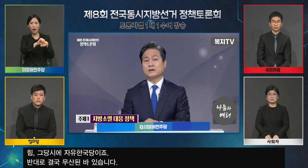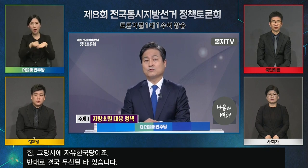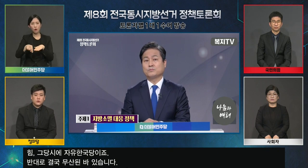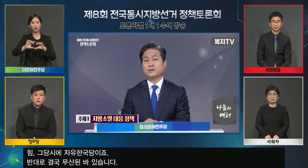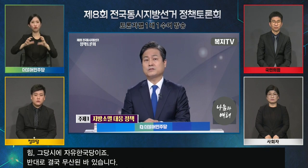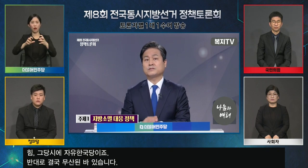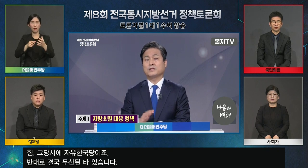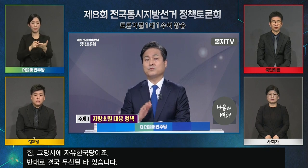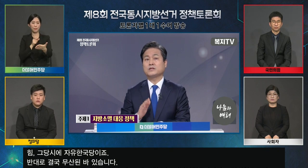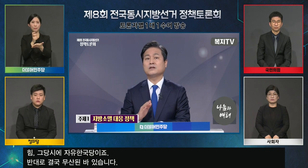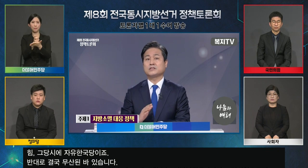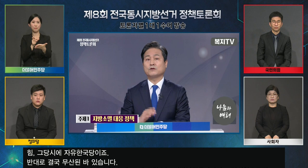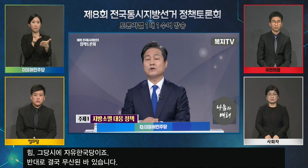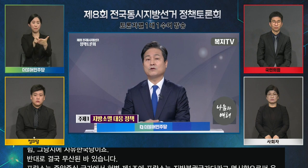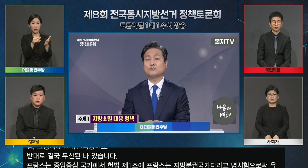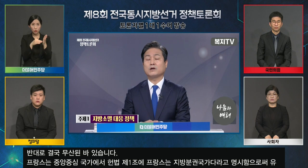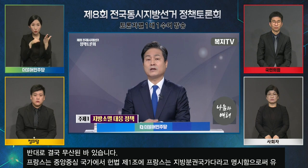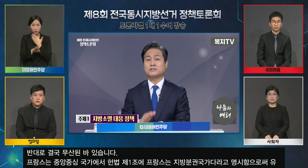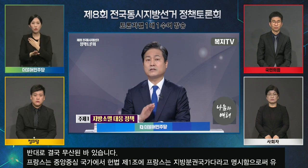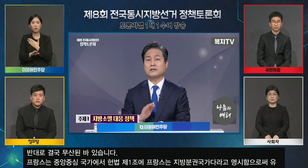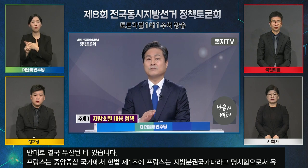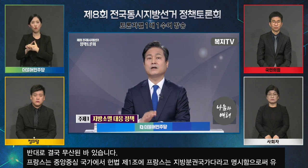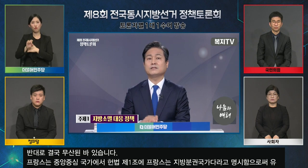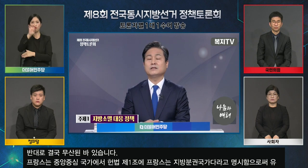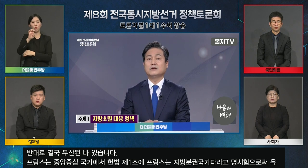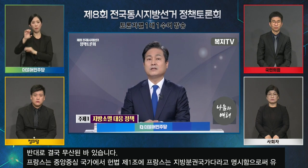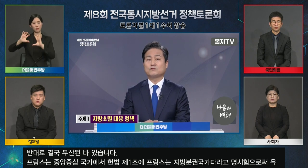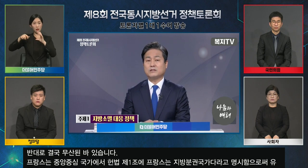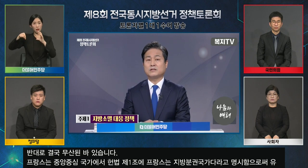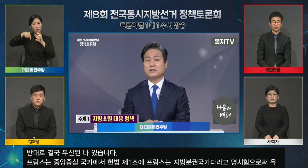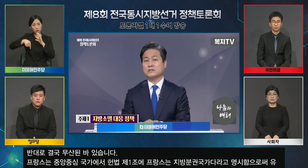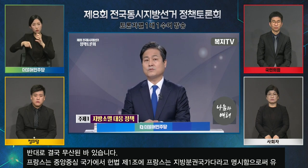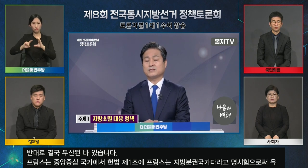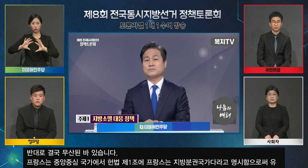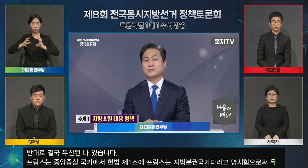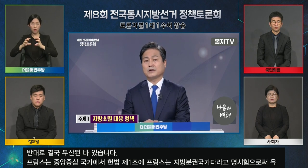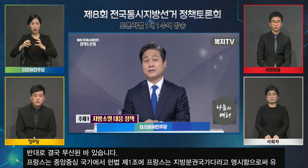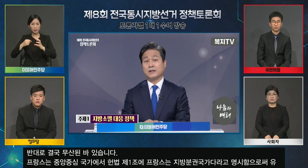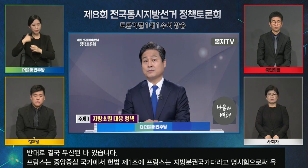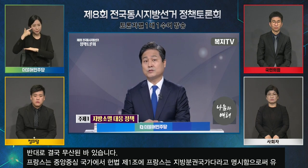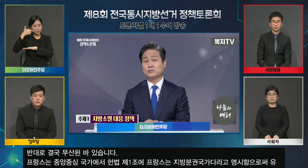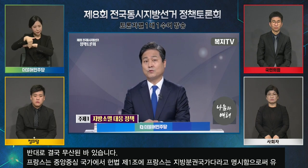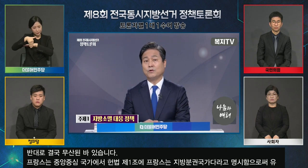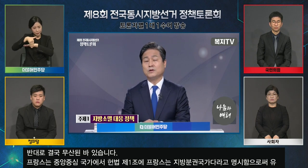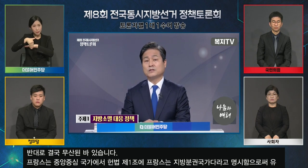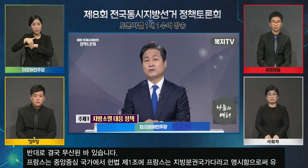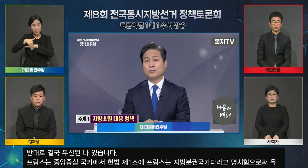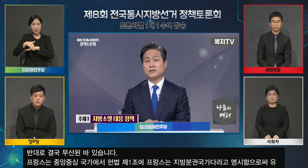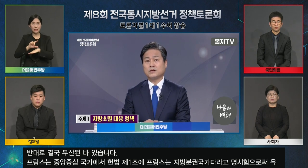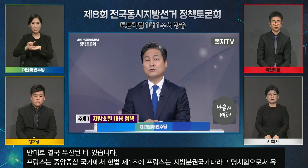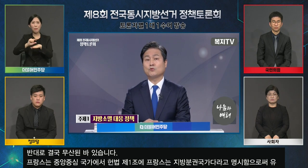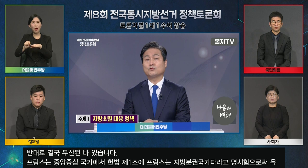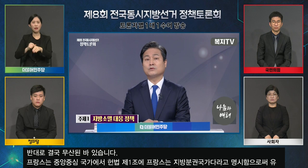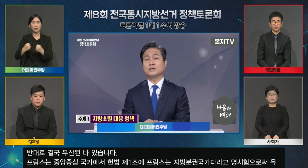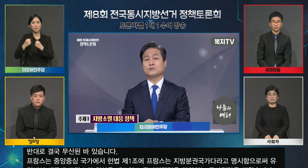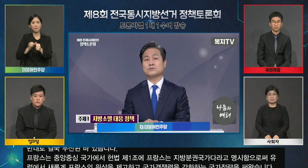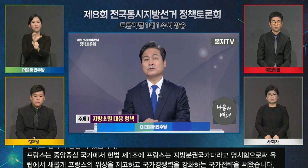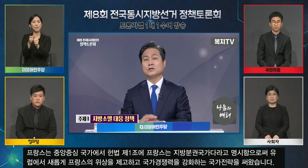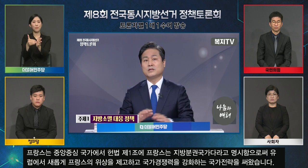프랑스의 위상을 제거하고 국가경쟁력을 강화하는 국가전략을 써왔습니다. 이제 대한민국도 글로벌